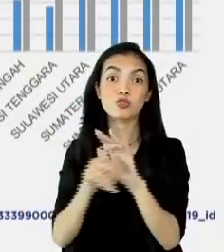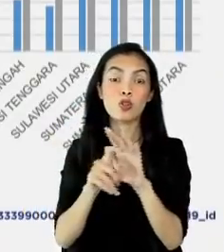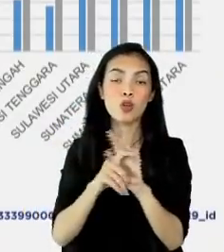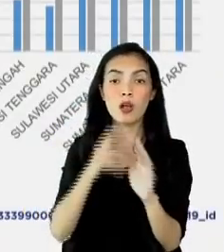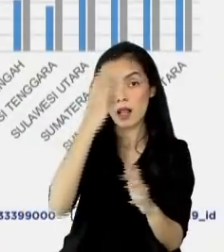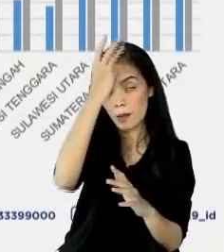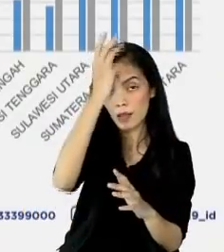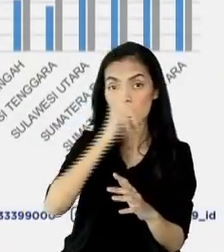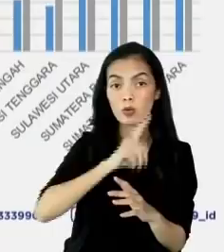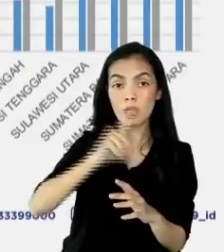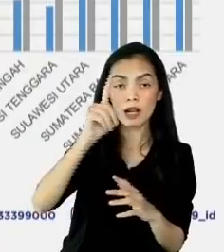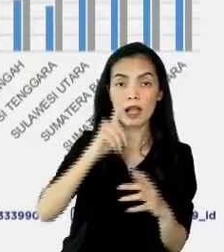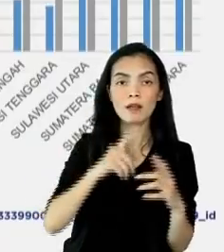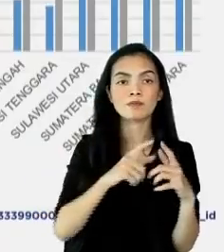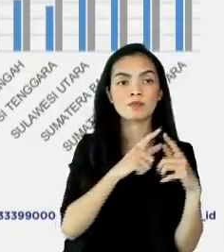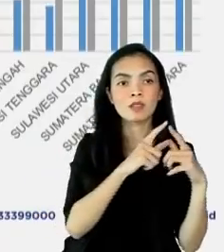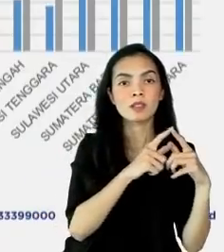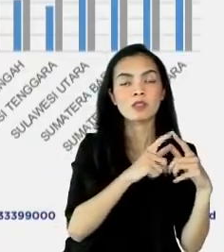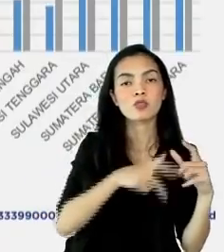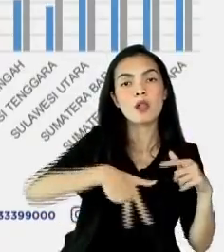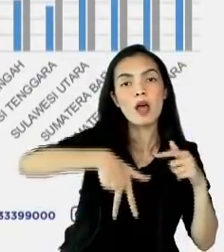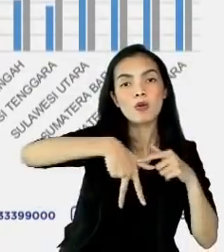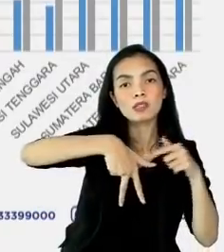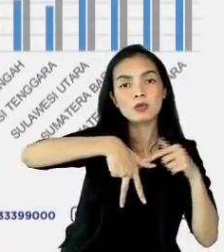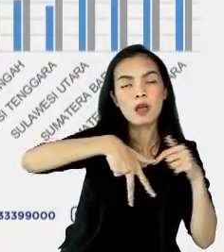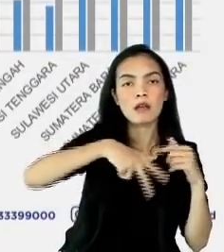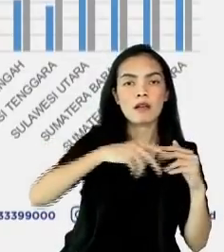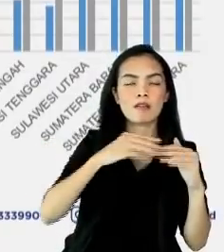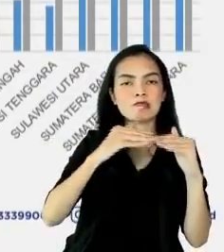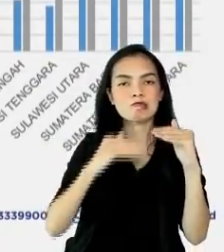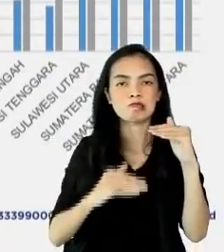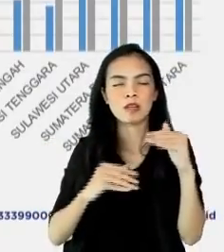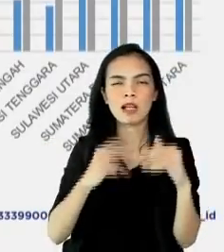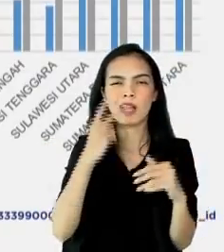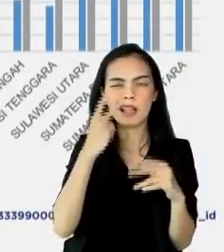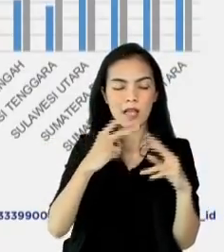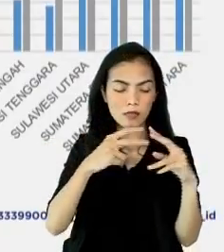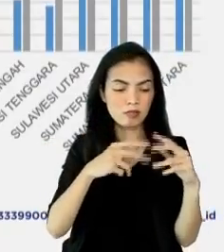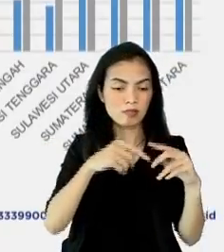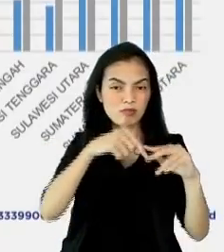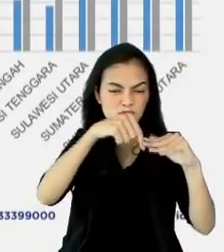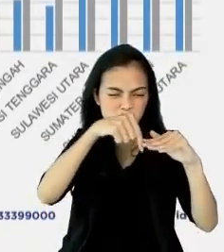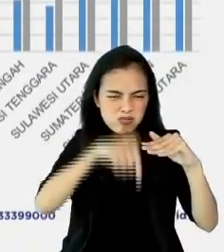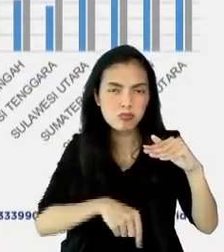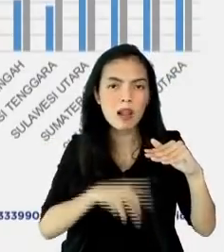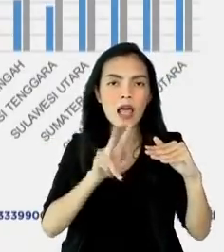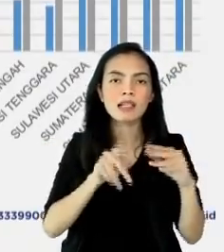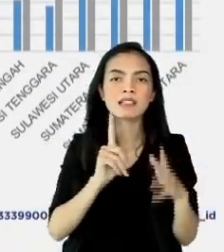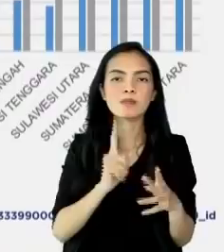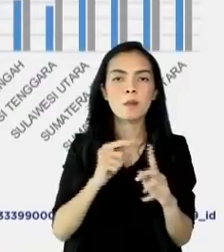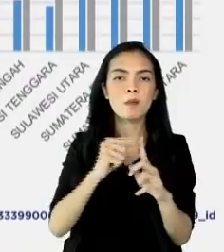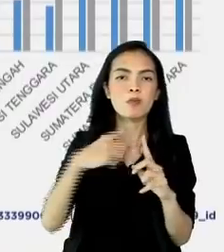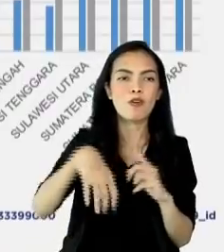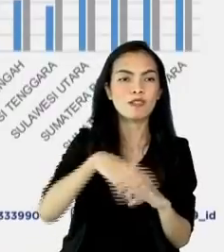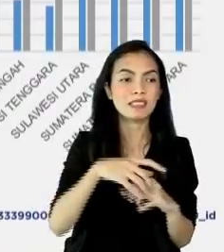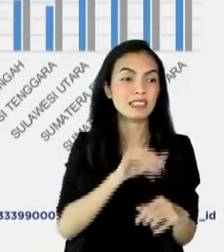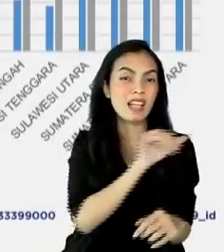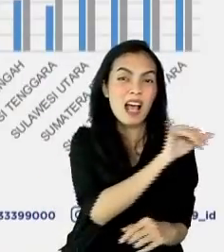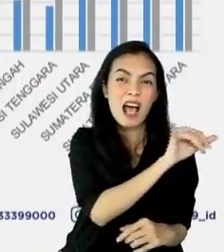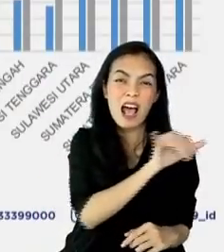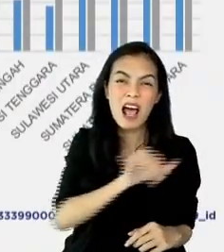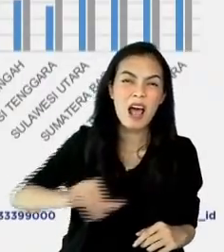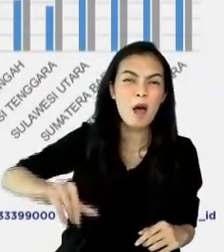di Kalimantan Utara dan Sulawesi Utara. Jadi bisa kita breakdown lagi karena masing-masing provinsi mungkin karakteristiknya beda-beda, nggak bisa kita